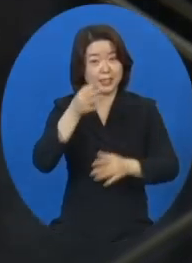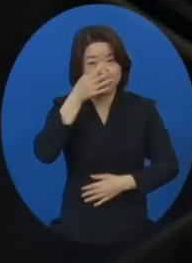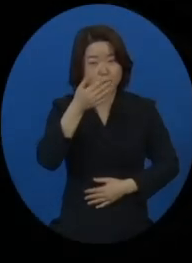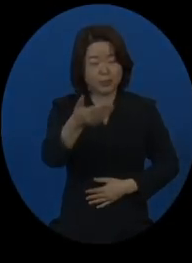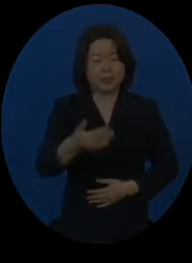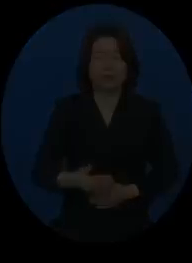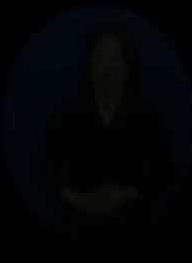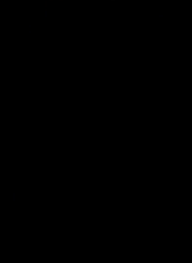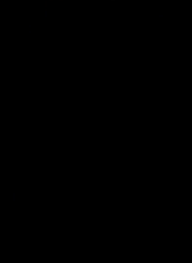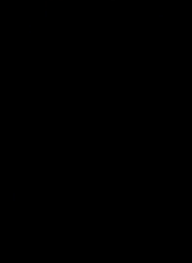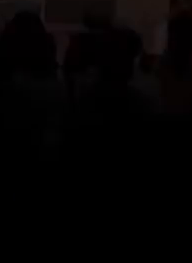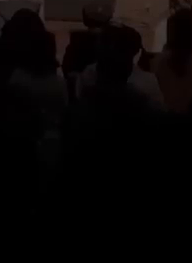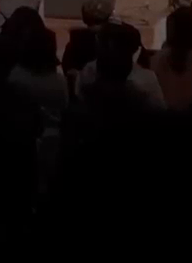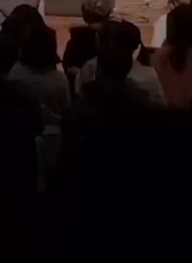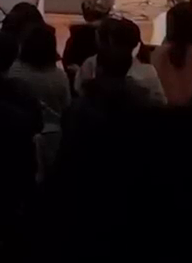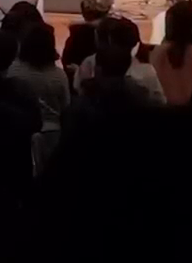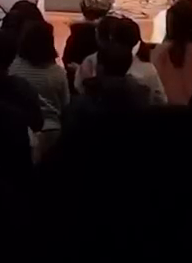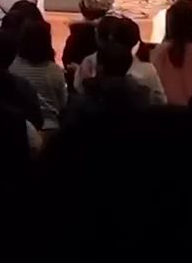보시겠습니다.